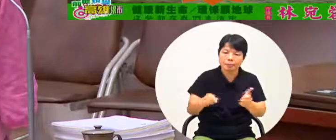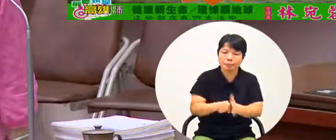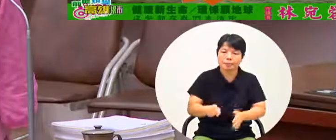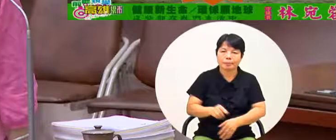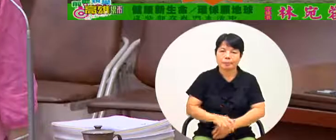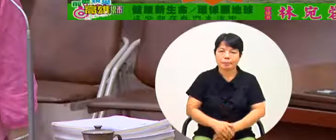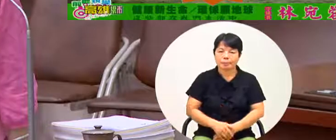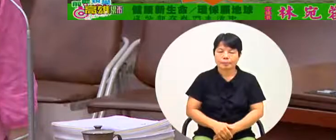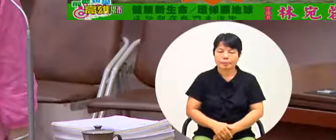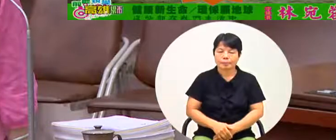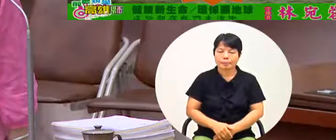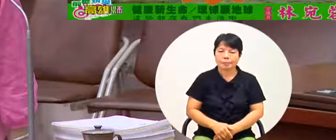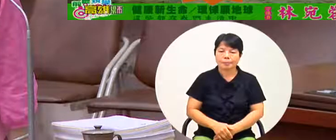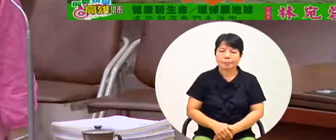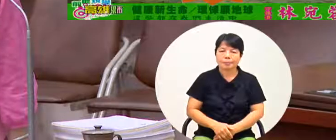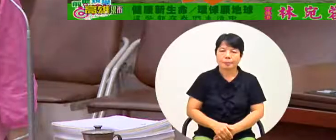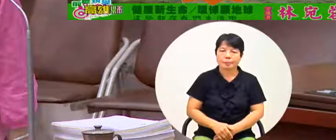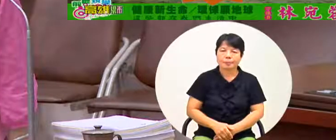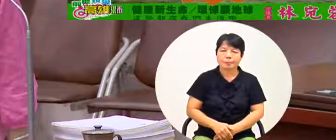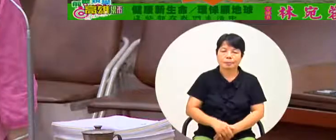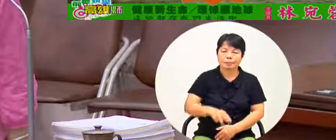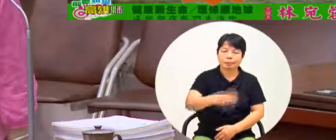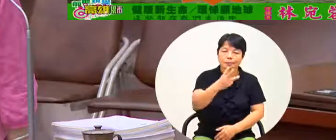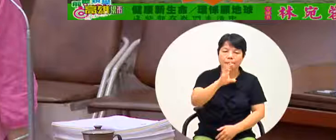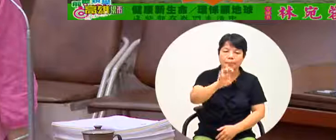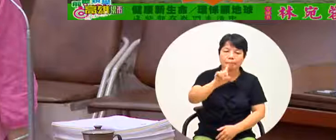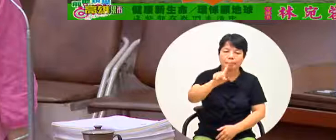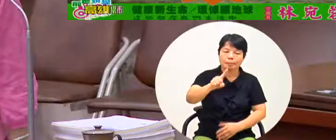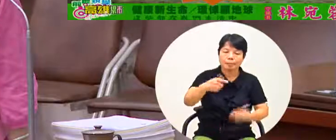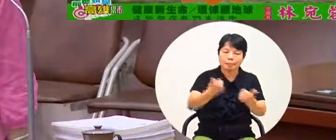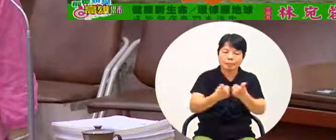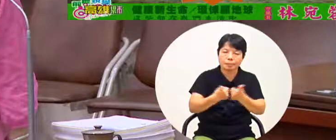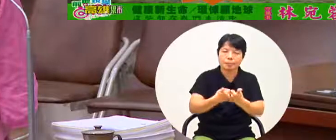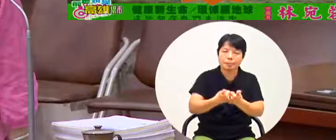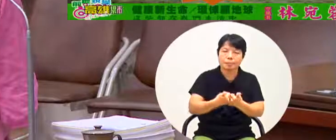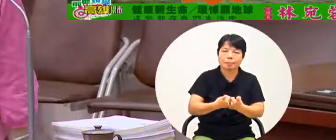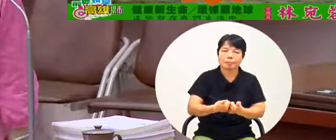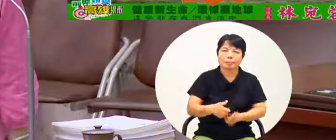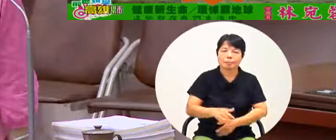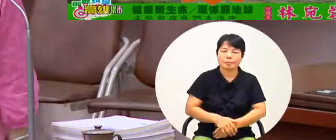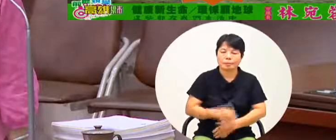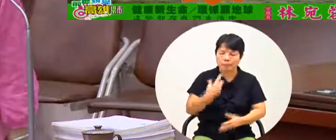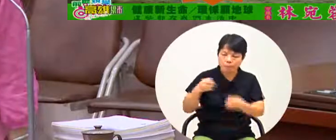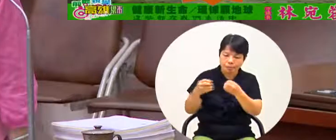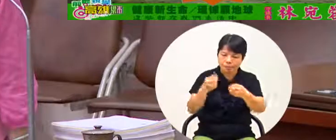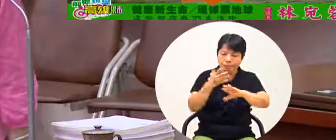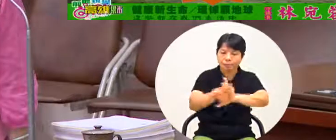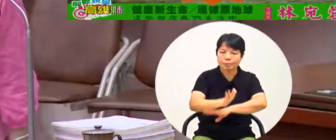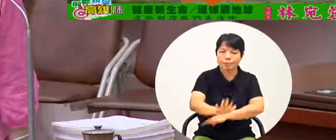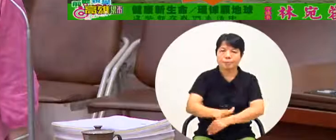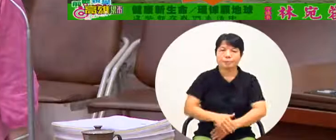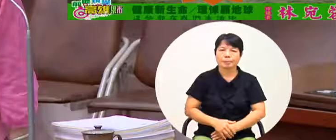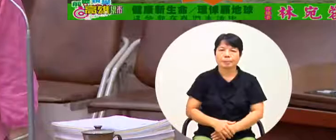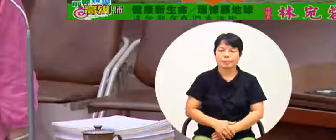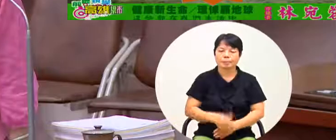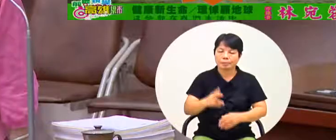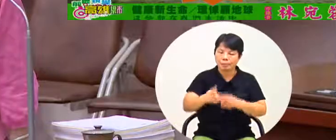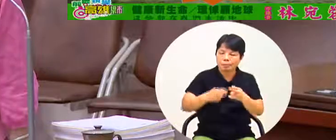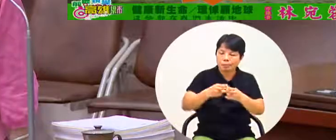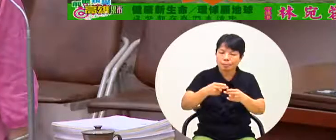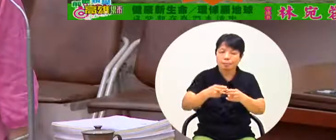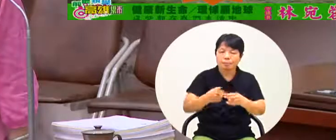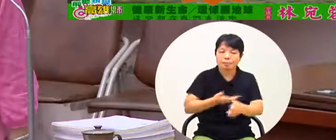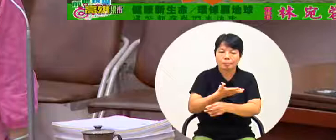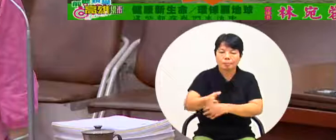341次的市政会议也曾经有做这样子的讨论。哦，啊，你安怎把咱的新光园道景观